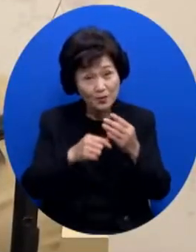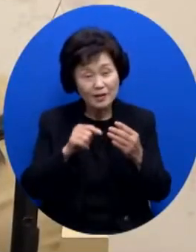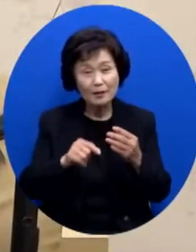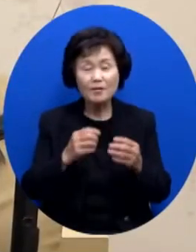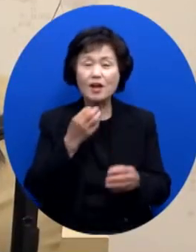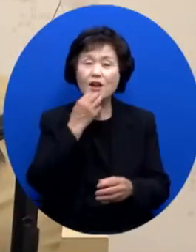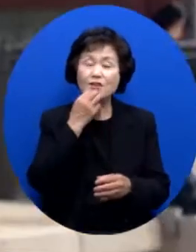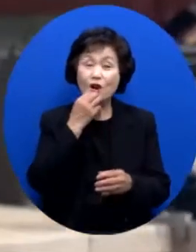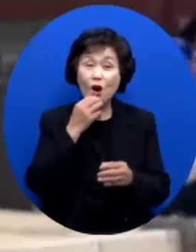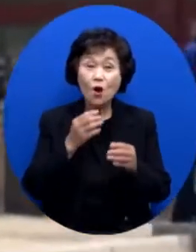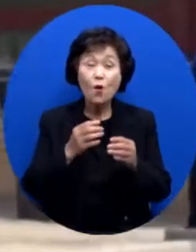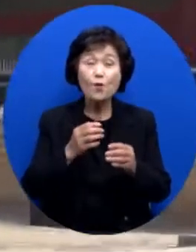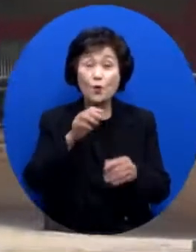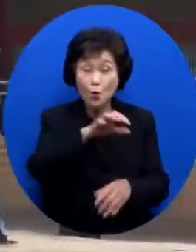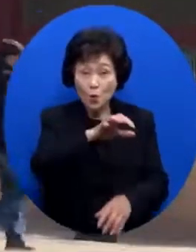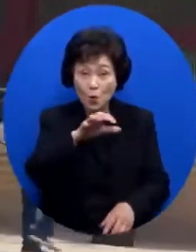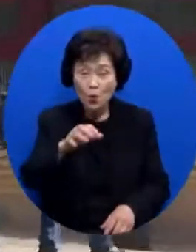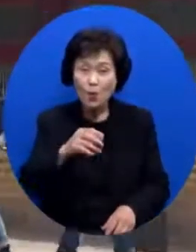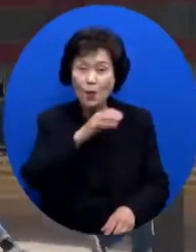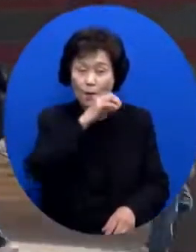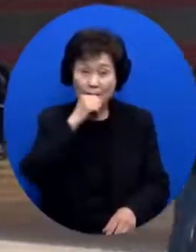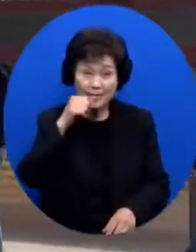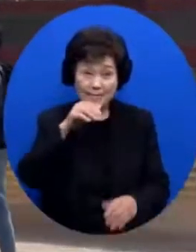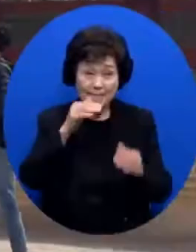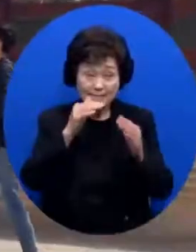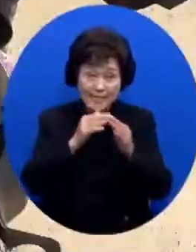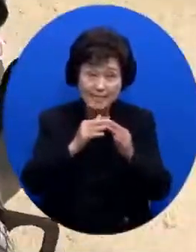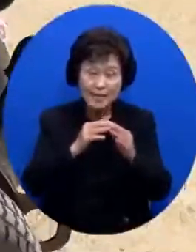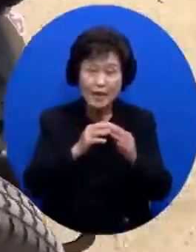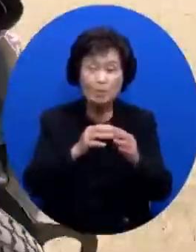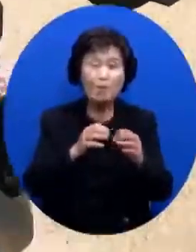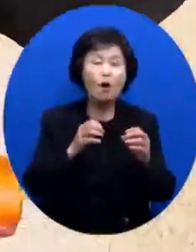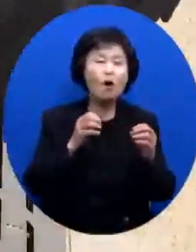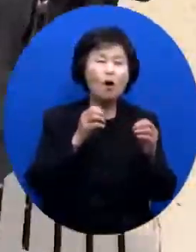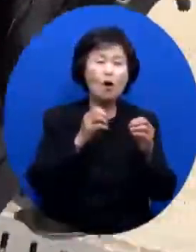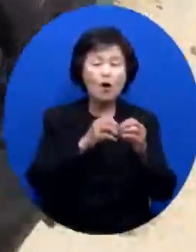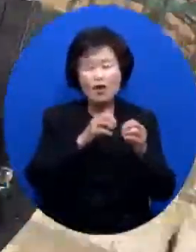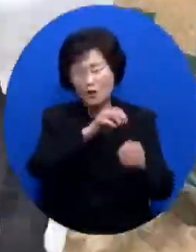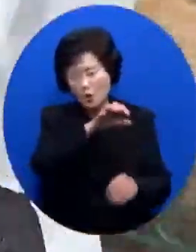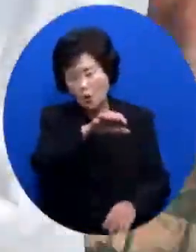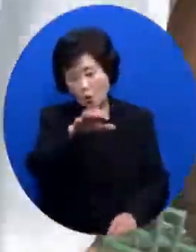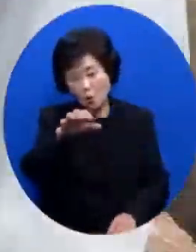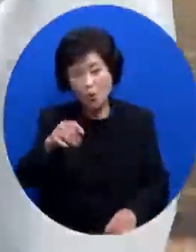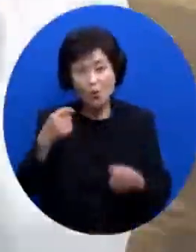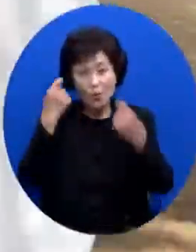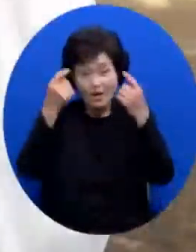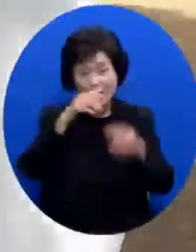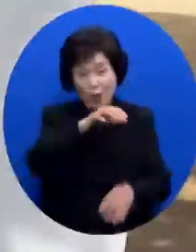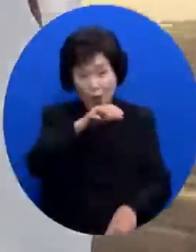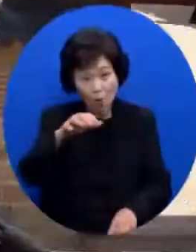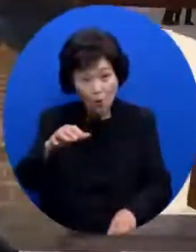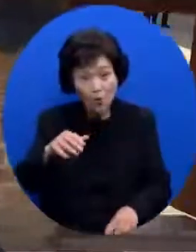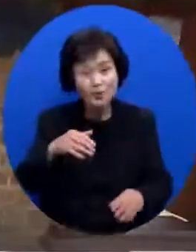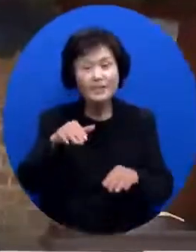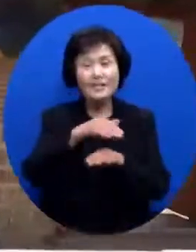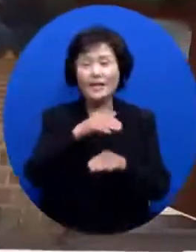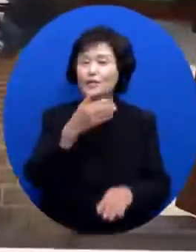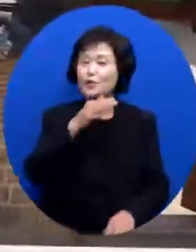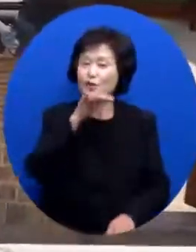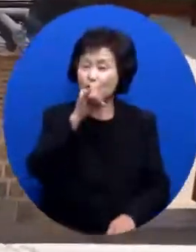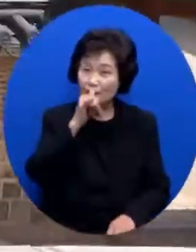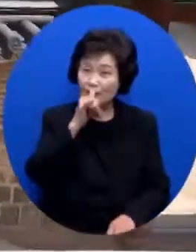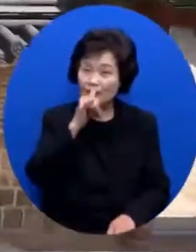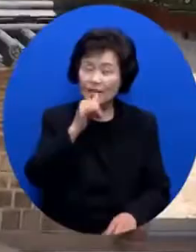시내 맛집 탐방부터 전주, 군산, 평창 등 전국 여행지를 다니며 현장에서만 보고 느낄 수 있는